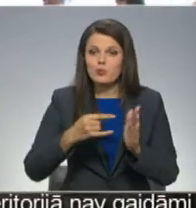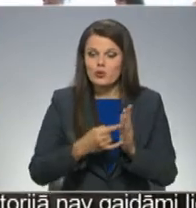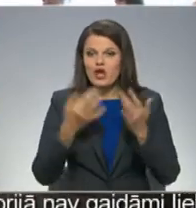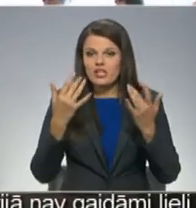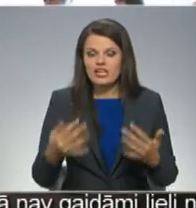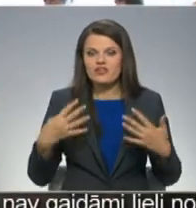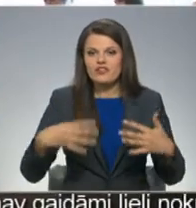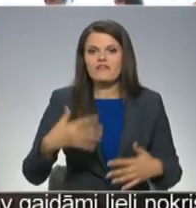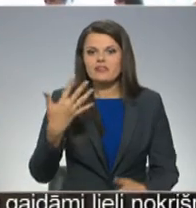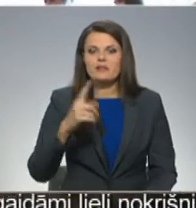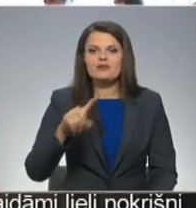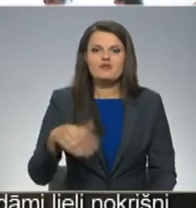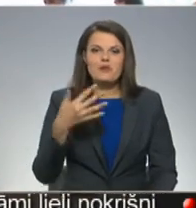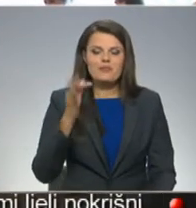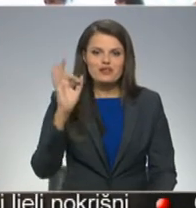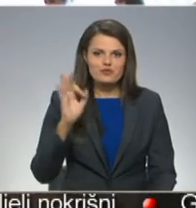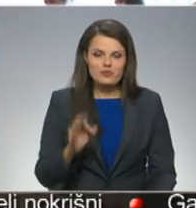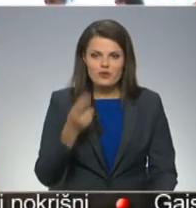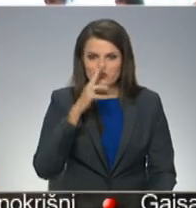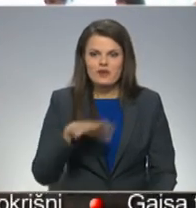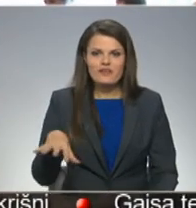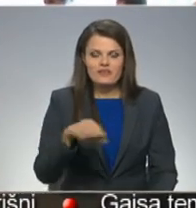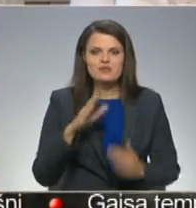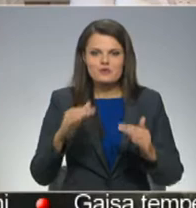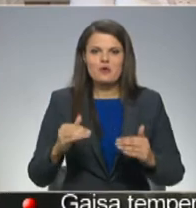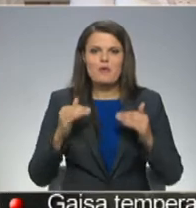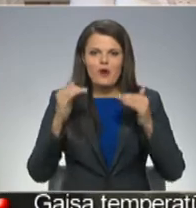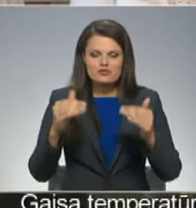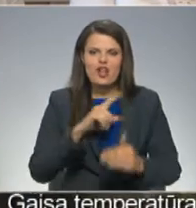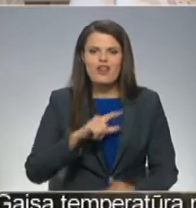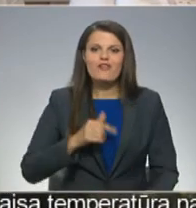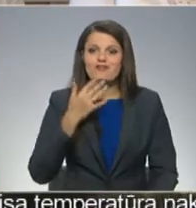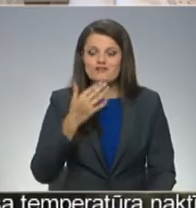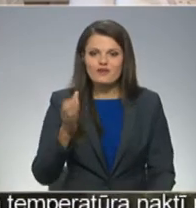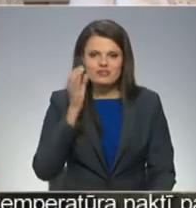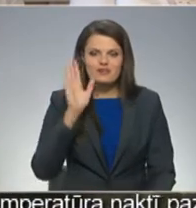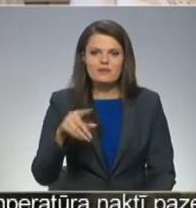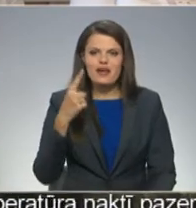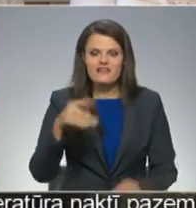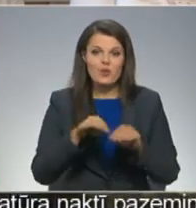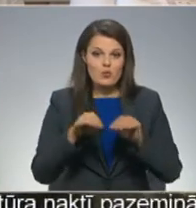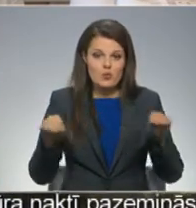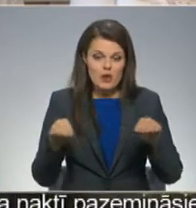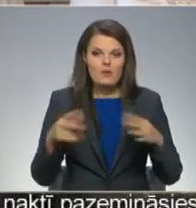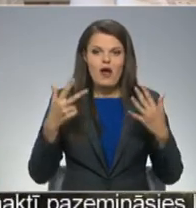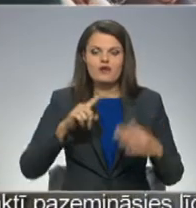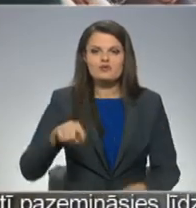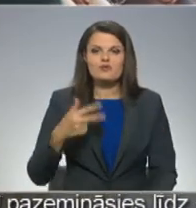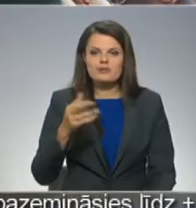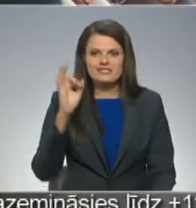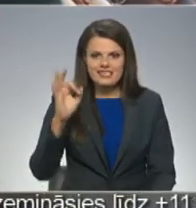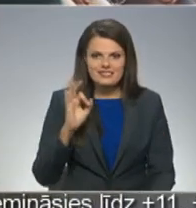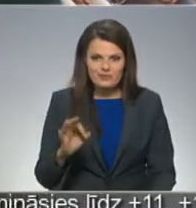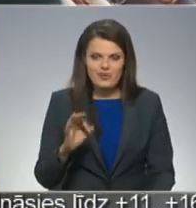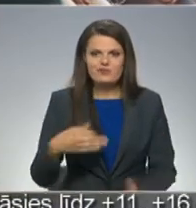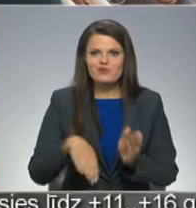rezultātā 95,5% no mērķa grupas būs paaugstinājuši latviešu valodas zināšanas par vienu pakāpi. 8,3%